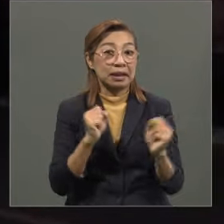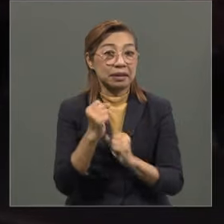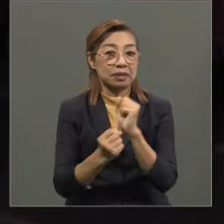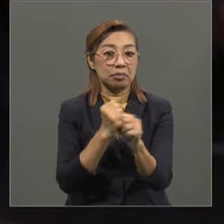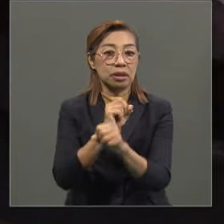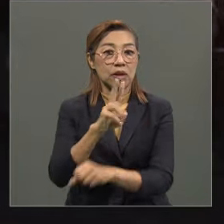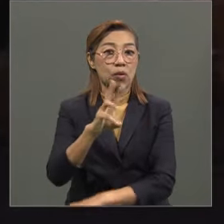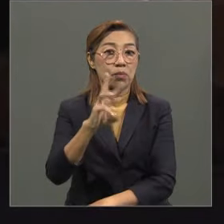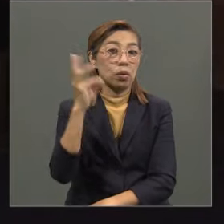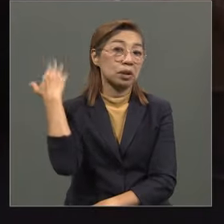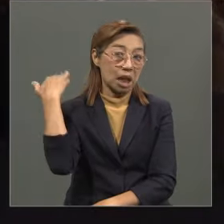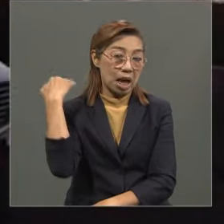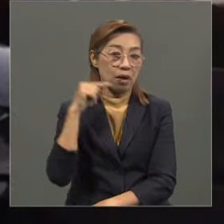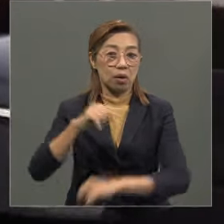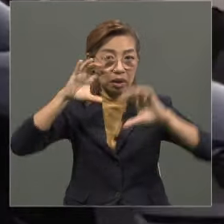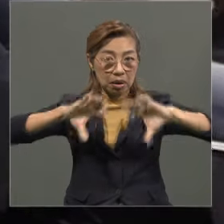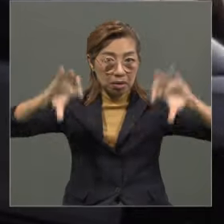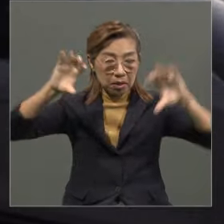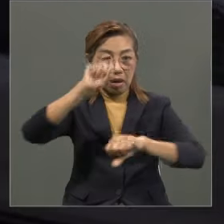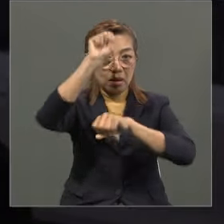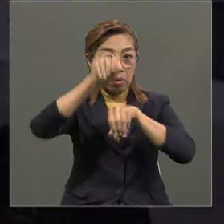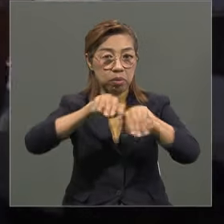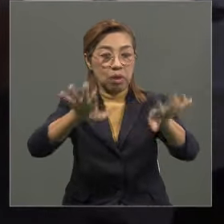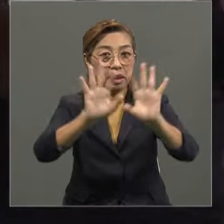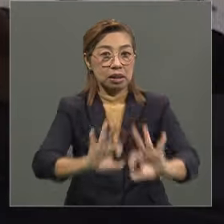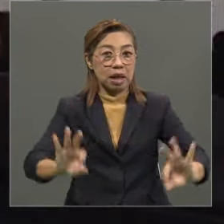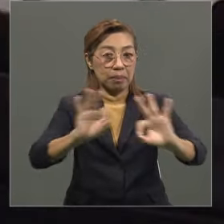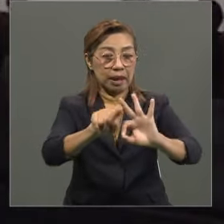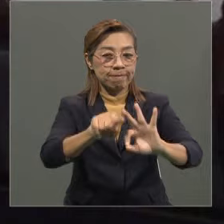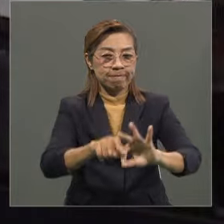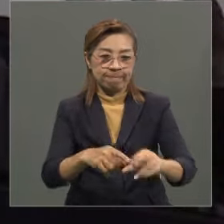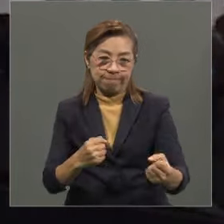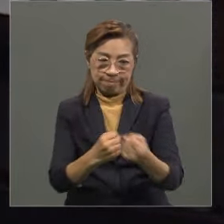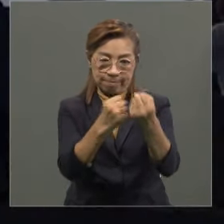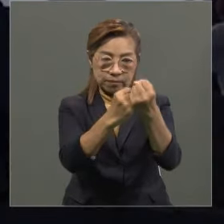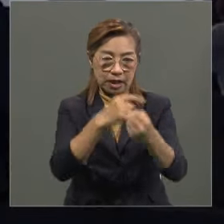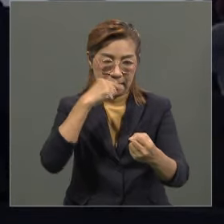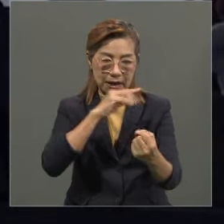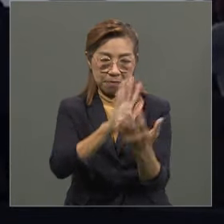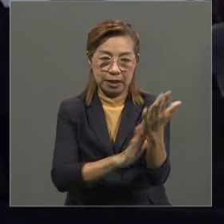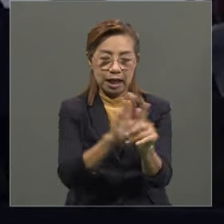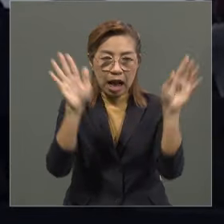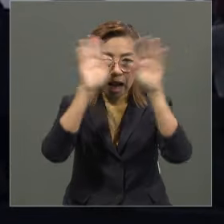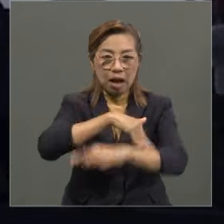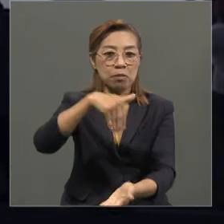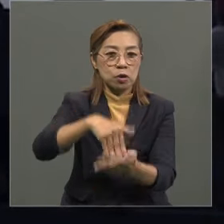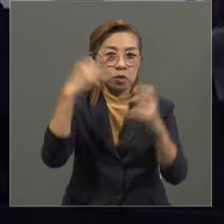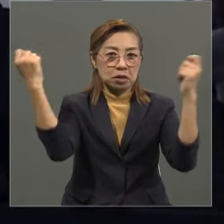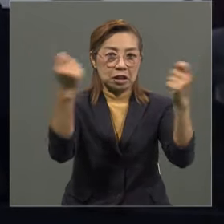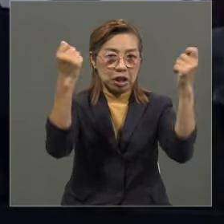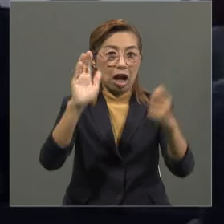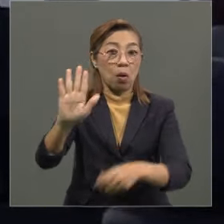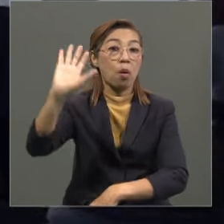2566นั้นรัฐบาลได้ประกาศให้เป็นวาระสำคัญในการผลักดันประเทศไทยไปเป็นศูนย์กลางงานเทศกาลของ